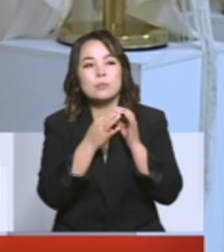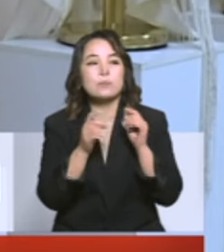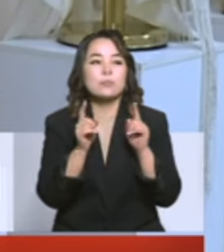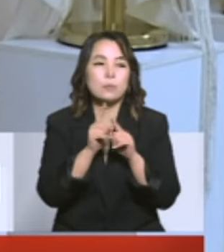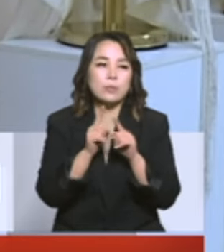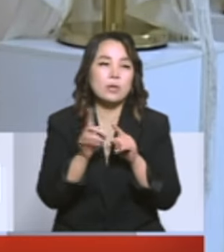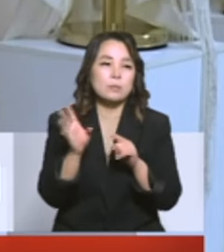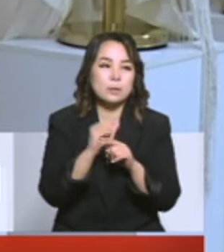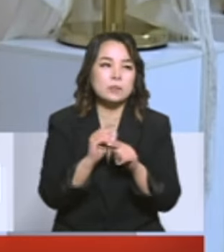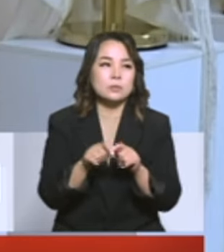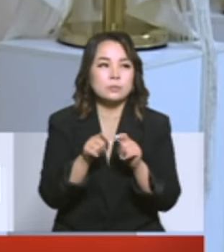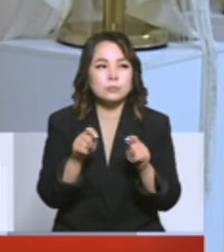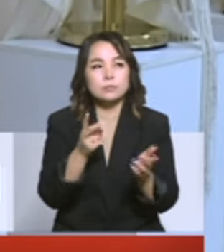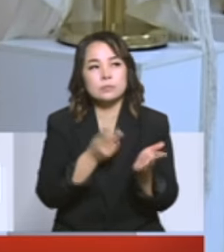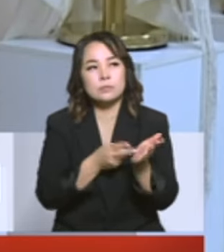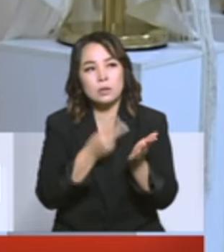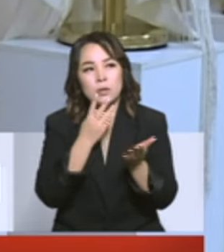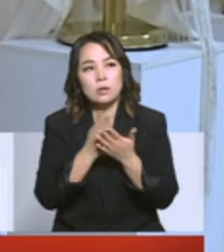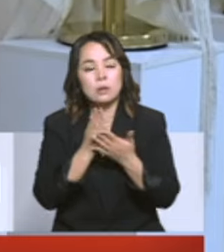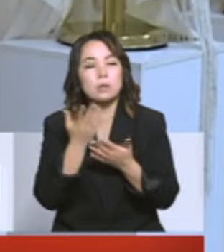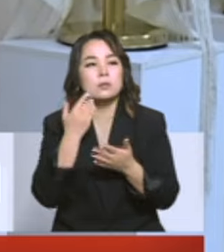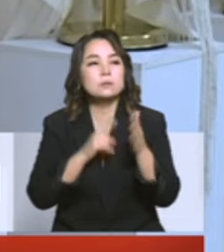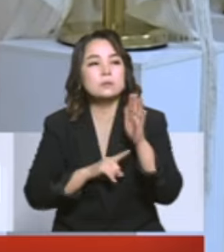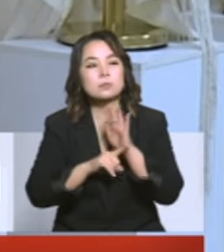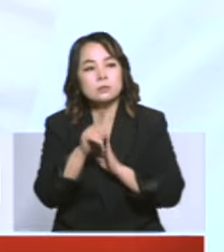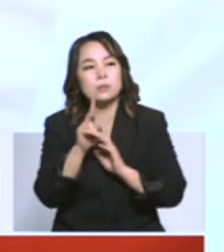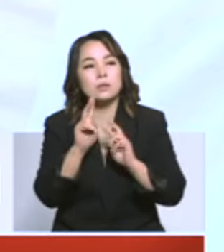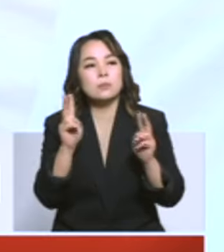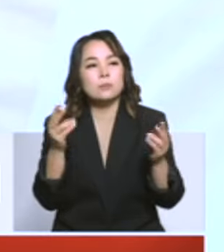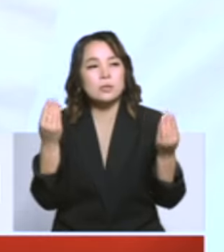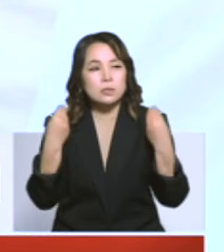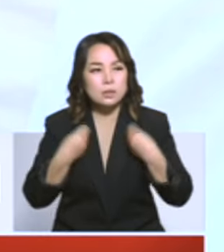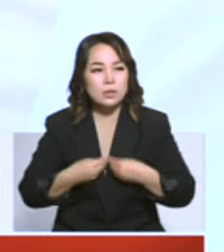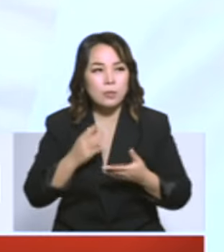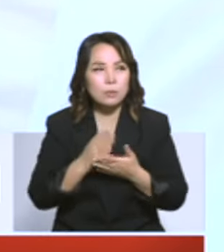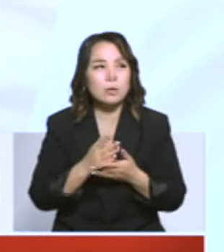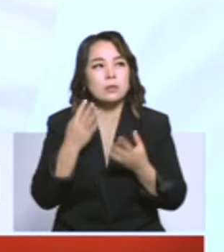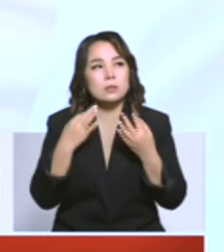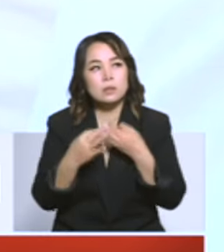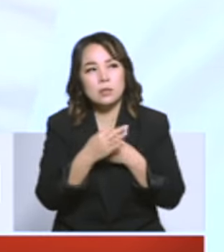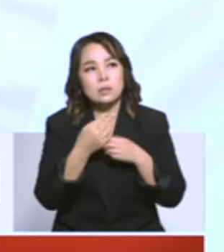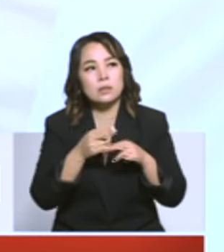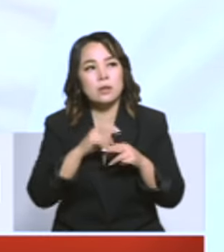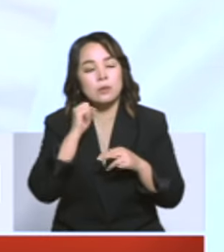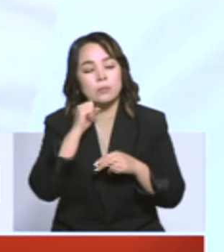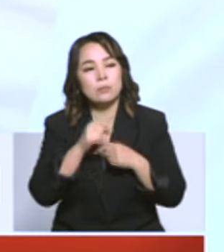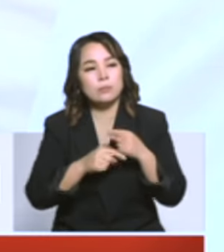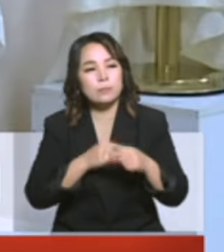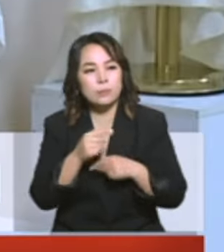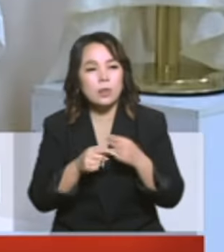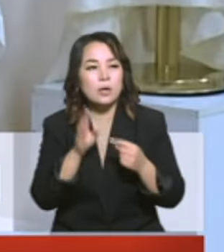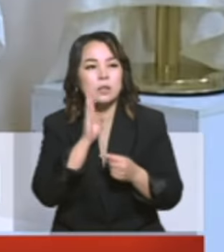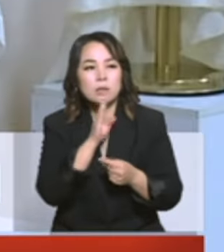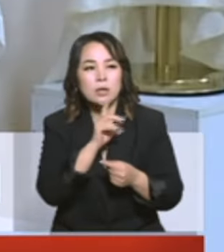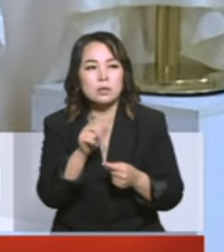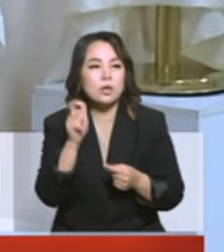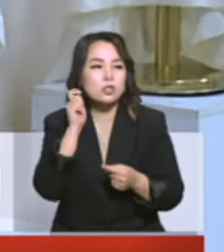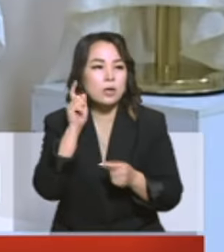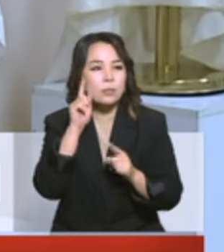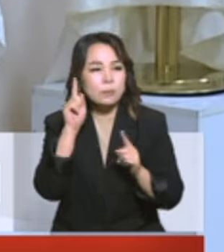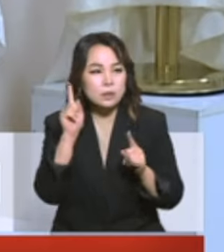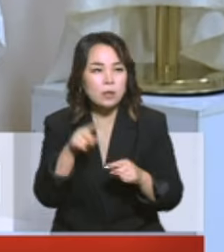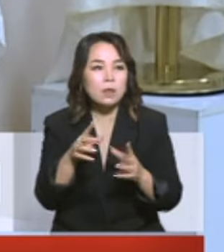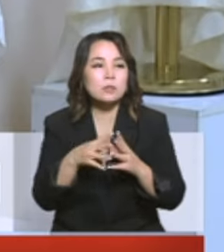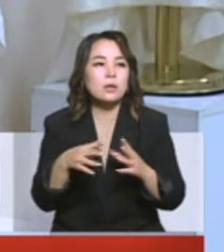айырмашылығын бізге ашып, нақтылап көрсету. Қай уақыттан бастап киген, кімдер киген. Жалпы кимешекке қарап, біздің ата-бабамыз әйел адамның жасын білген,